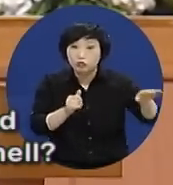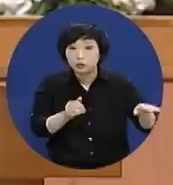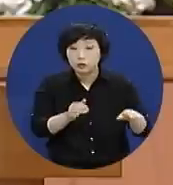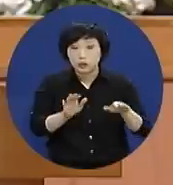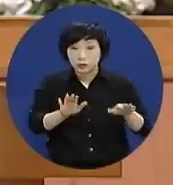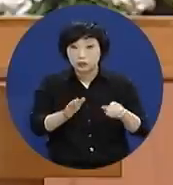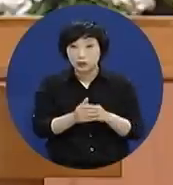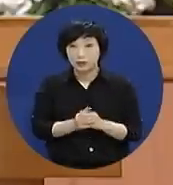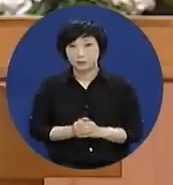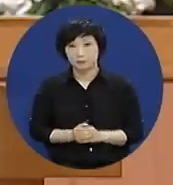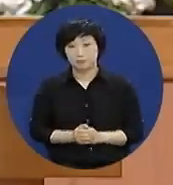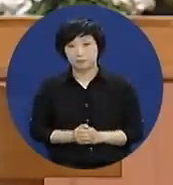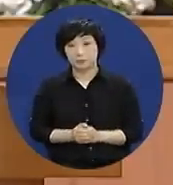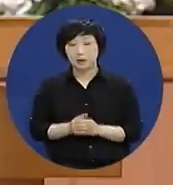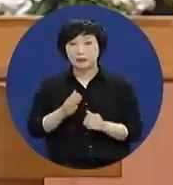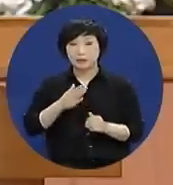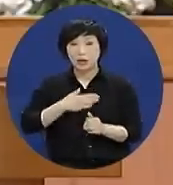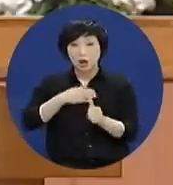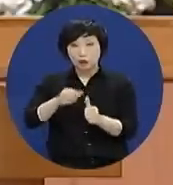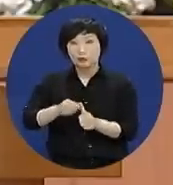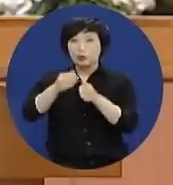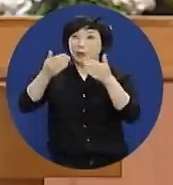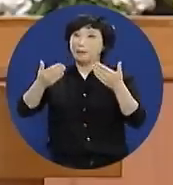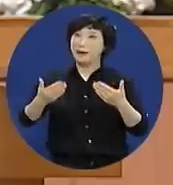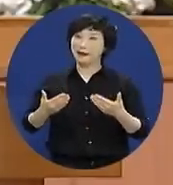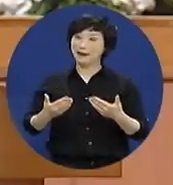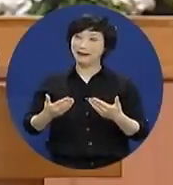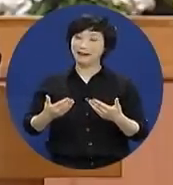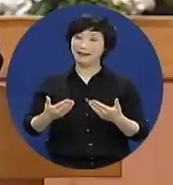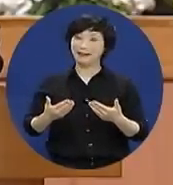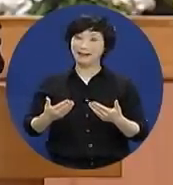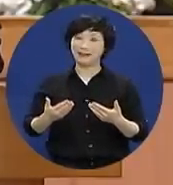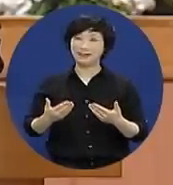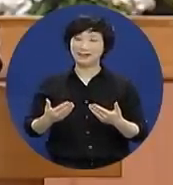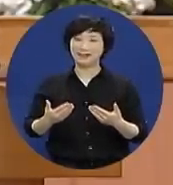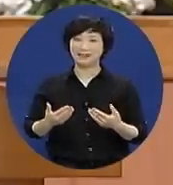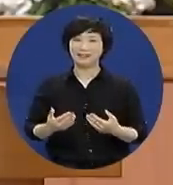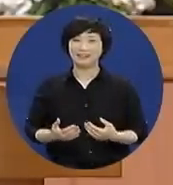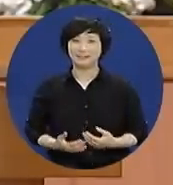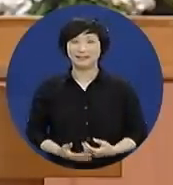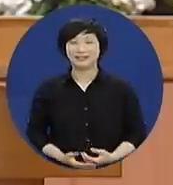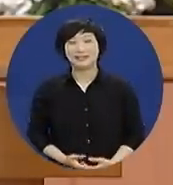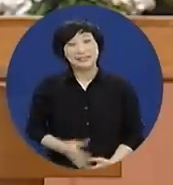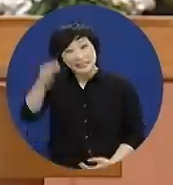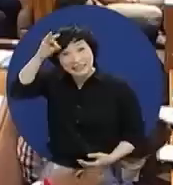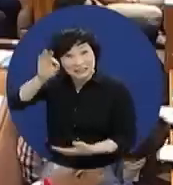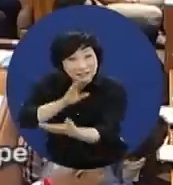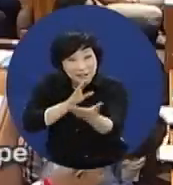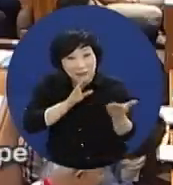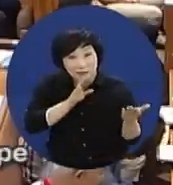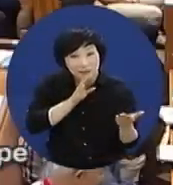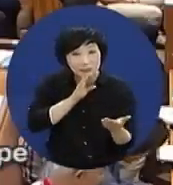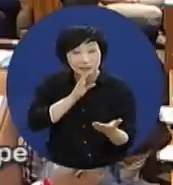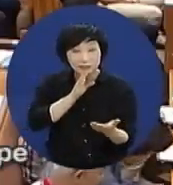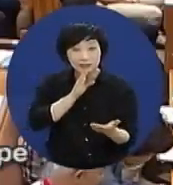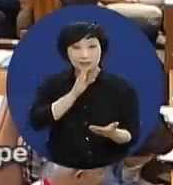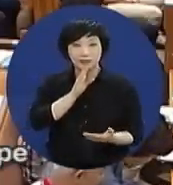救われたということですこれを認めます